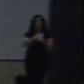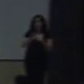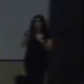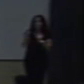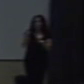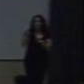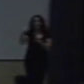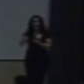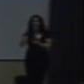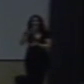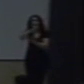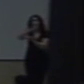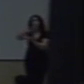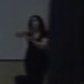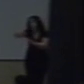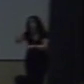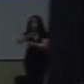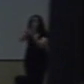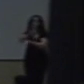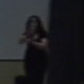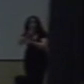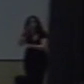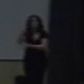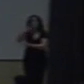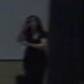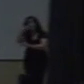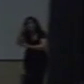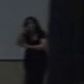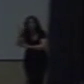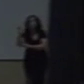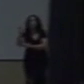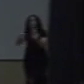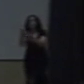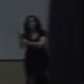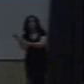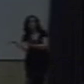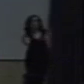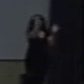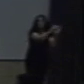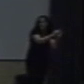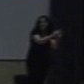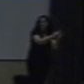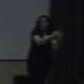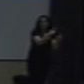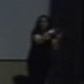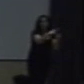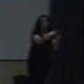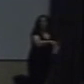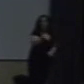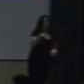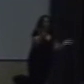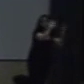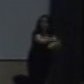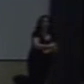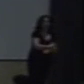societat líquida i tal, dic, no cal anar tan lluny, vull dir, tu si vols saber què passa a Líbia, amb 4 cerques a Google ho saps perfectament, vull dir, o